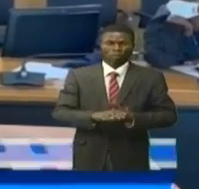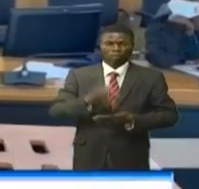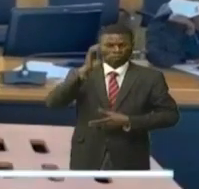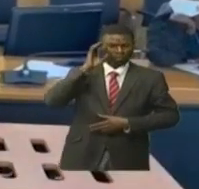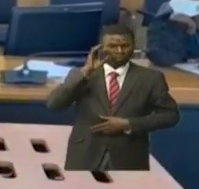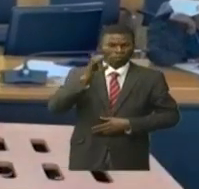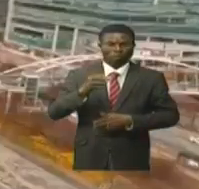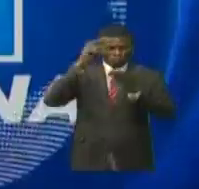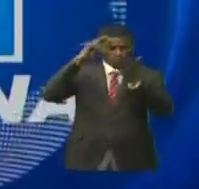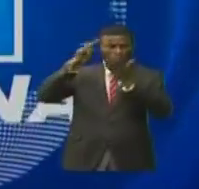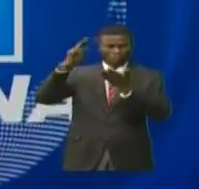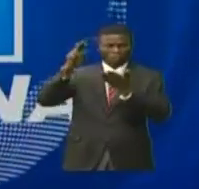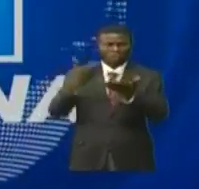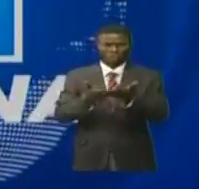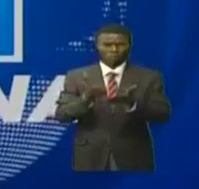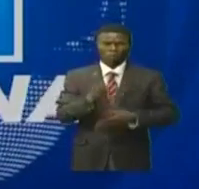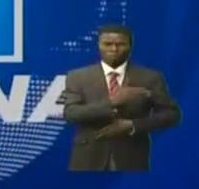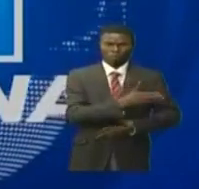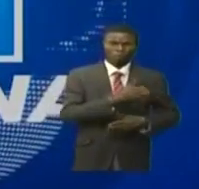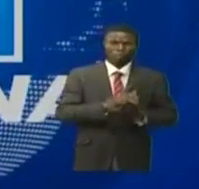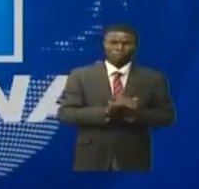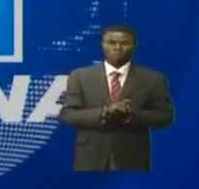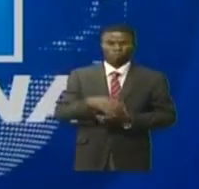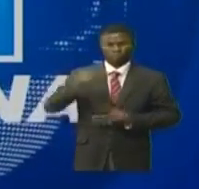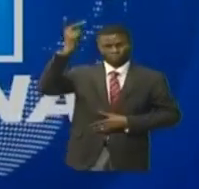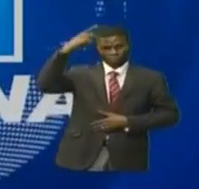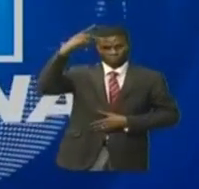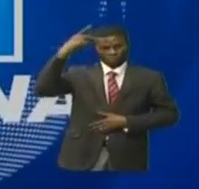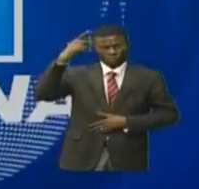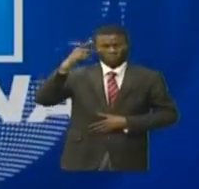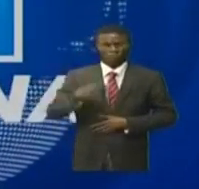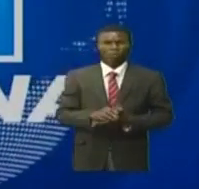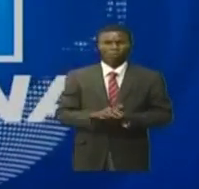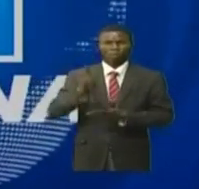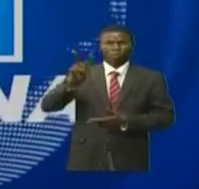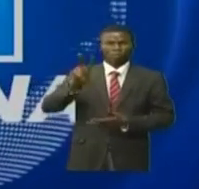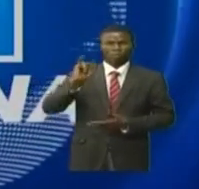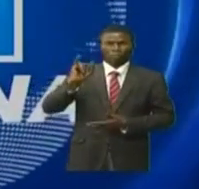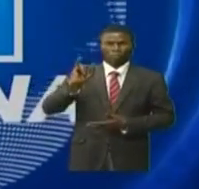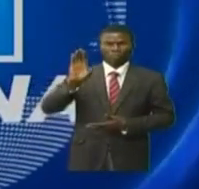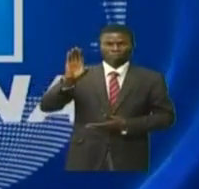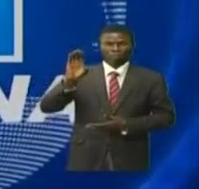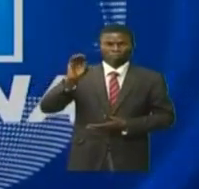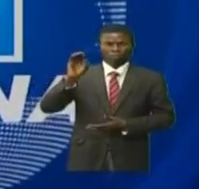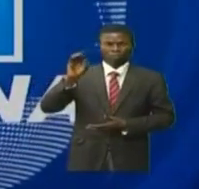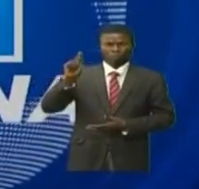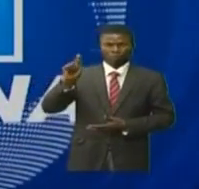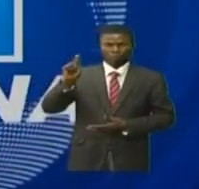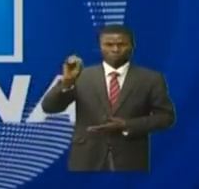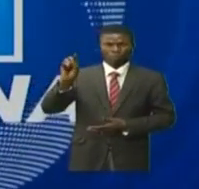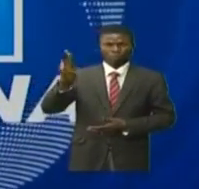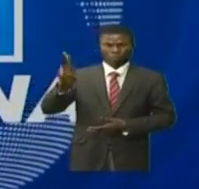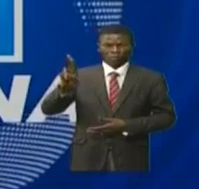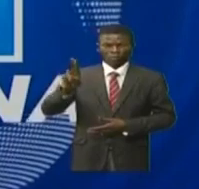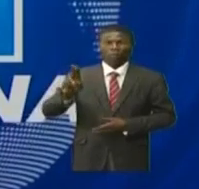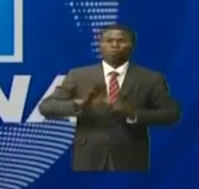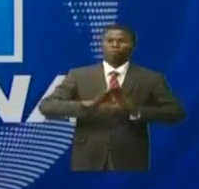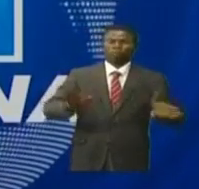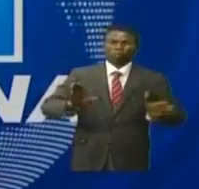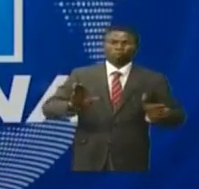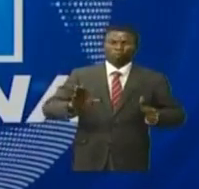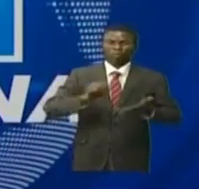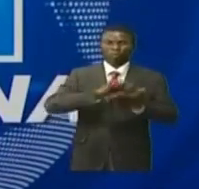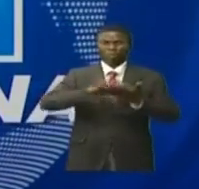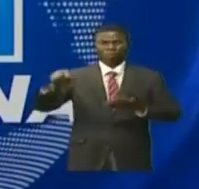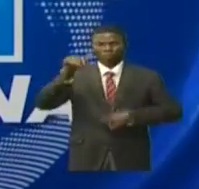couple université politique Victor ou Gwenda n'a pas qualité ni mandat pour destituer